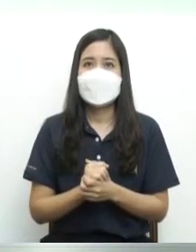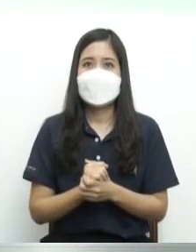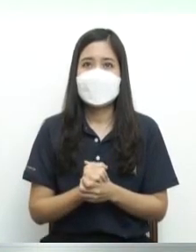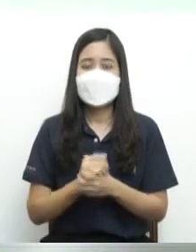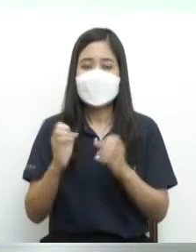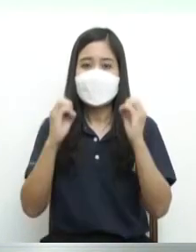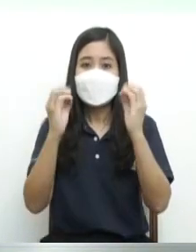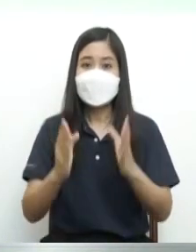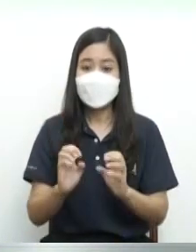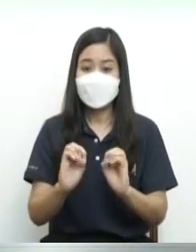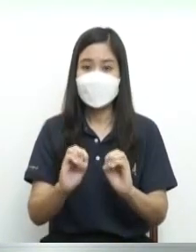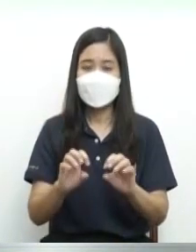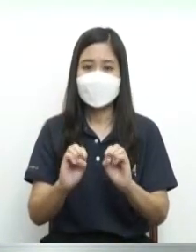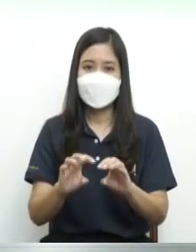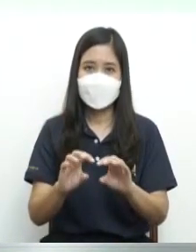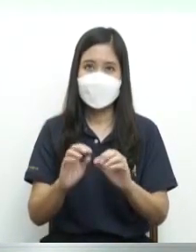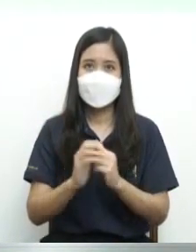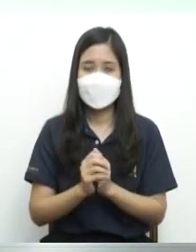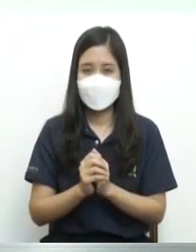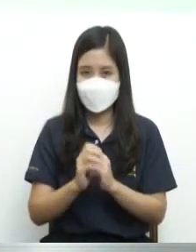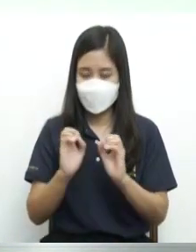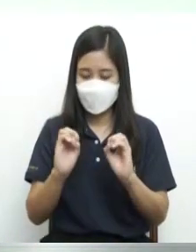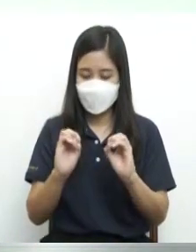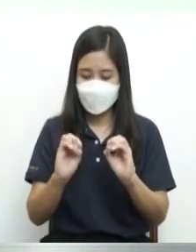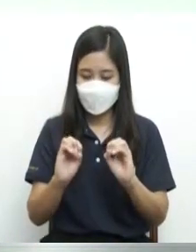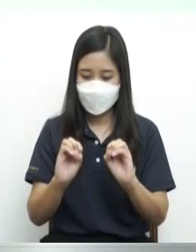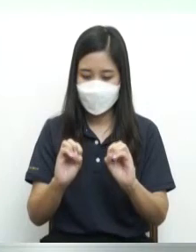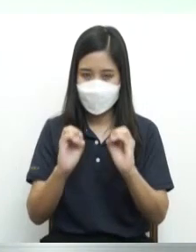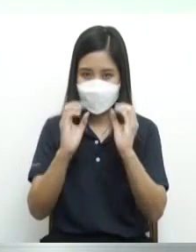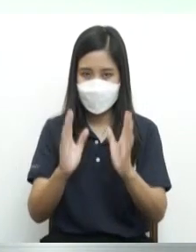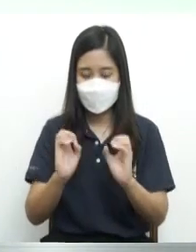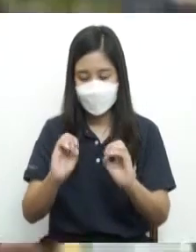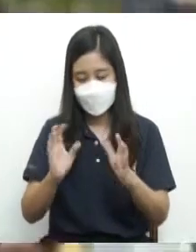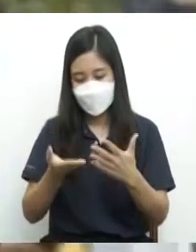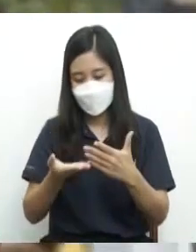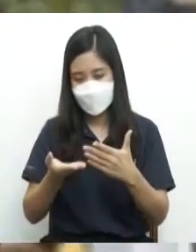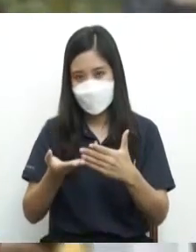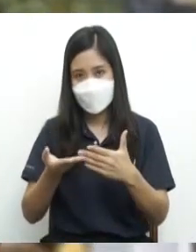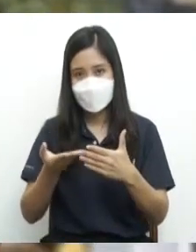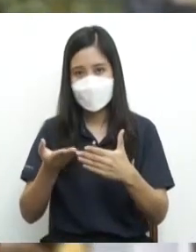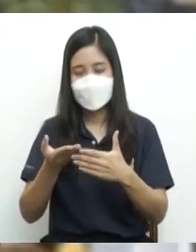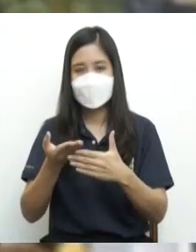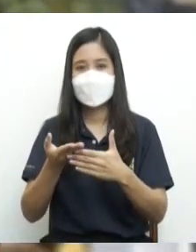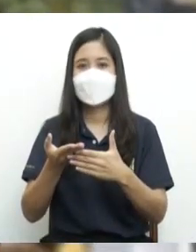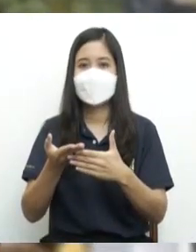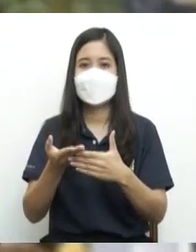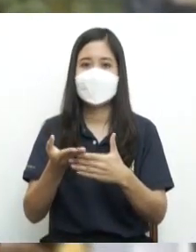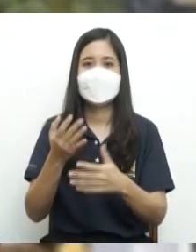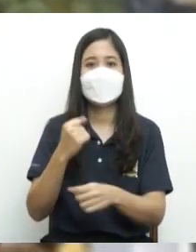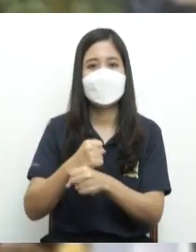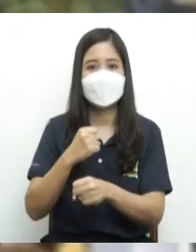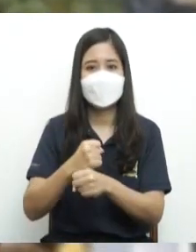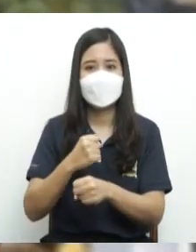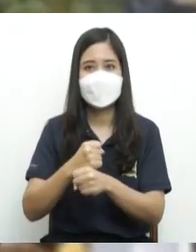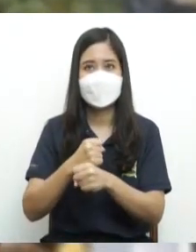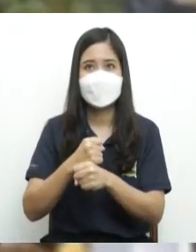องครูสามเราเป็นอาจารย์หนึ่งอาจารย์สองอาจารย์สามขึ้นมาเรื่อยๆเนี่ยเพราะว่าเคยสอนหนังสืออยู่หกปีพอดีทางตอนนั้นเป็นส